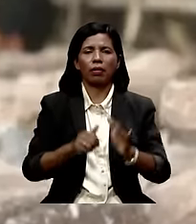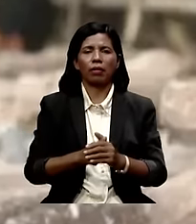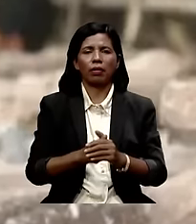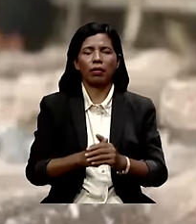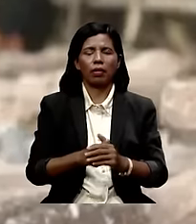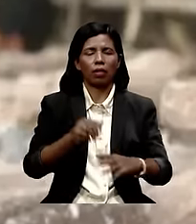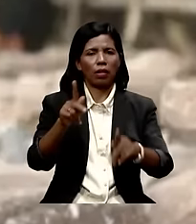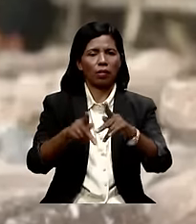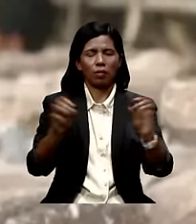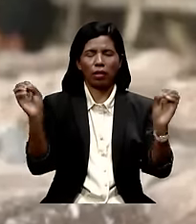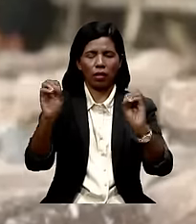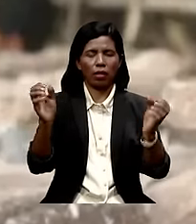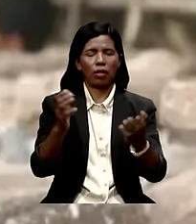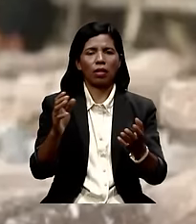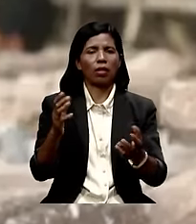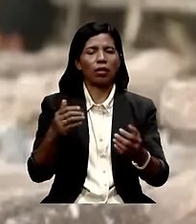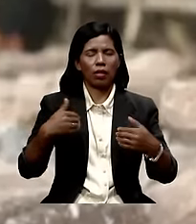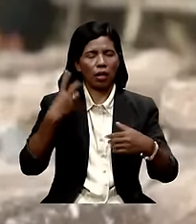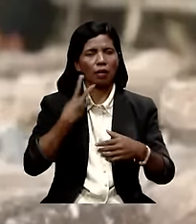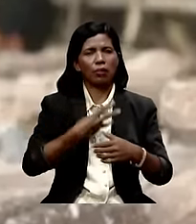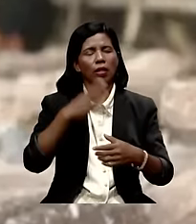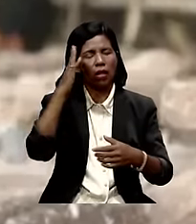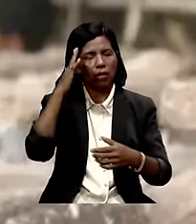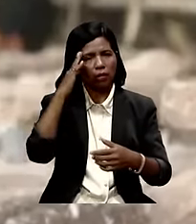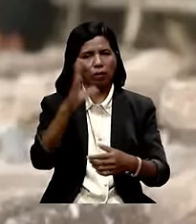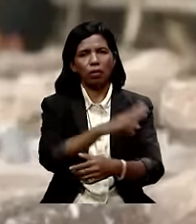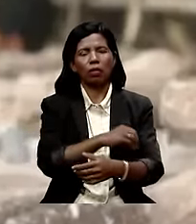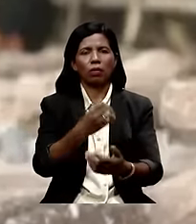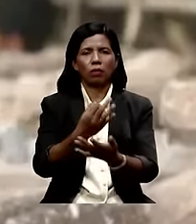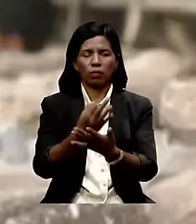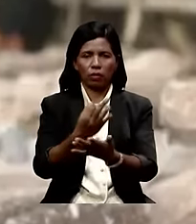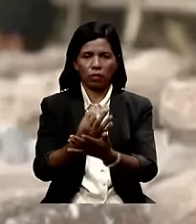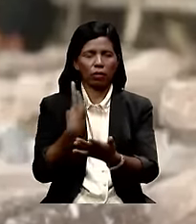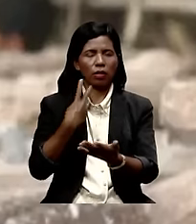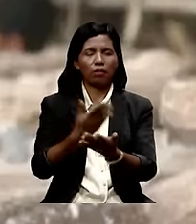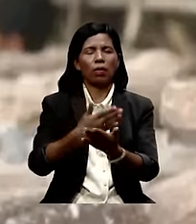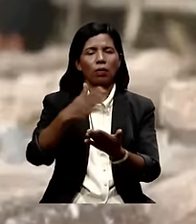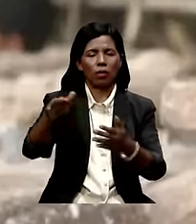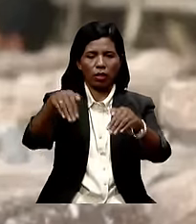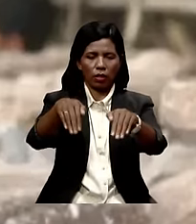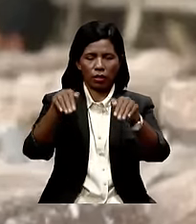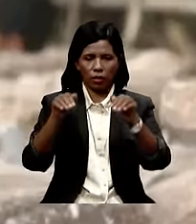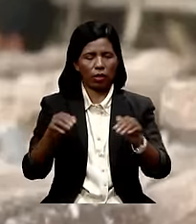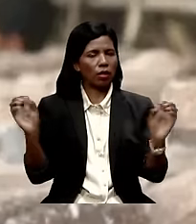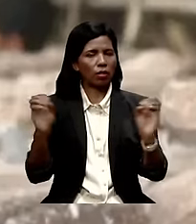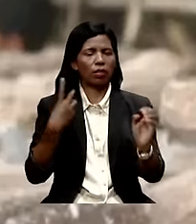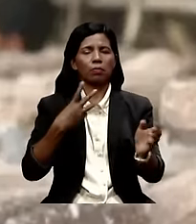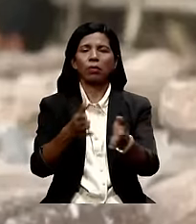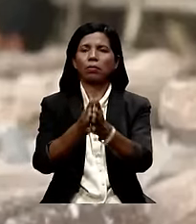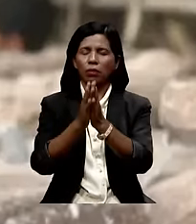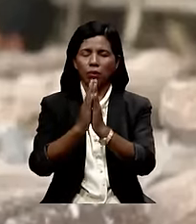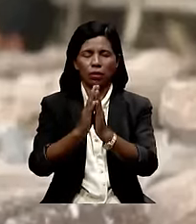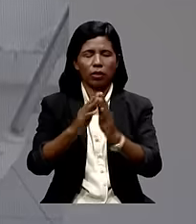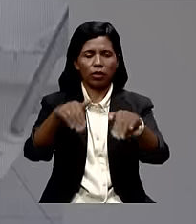neba ema lah ya kar ini amini hanoin deh ini mah hanoin yang sana deh kosan masih ya tambah kosan deh kalau dia tambah busu mah kaisau